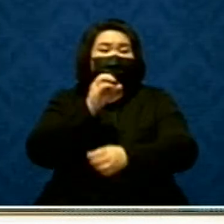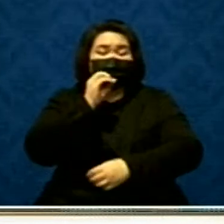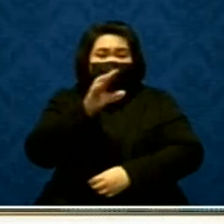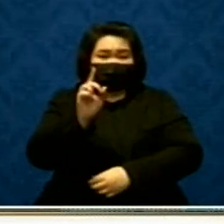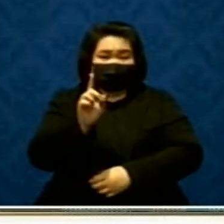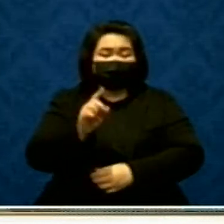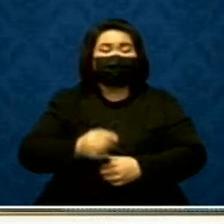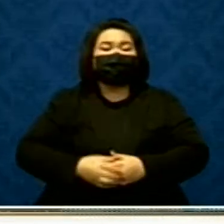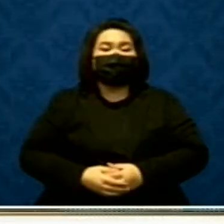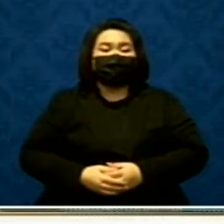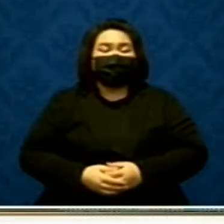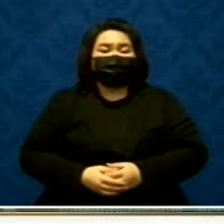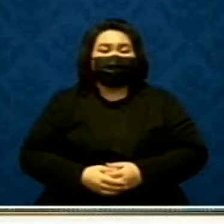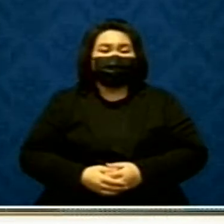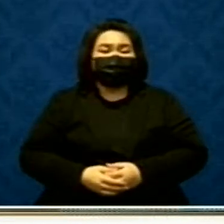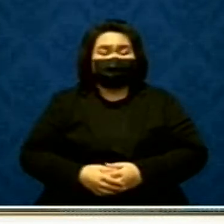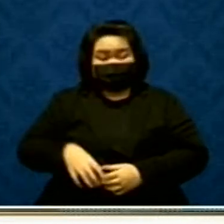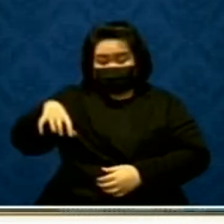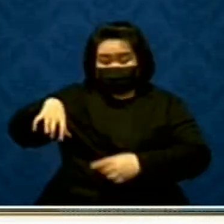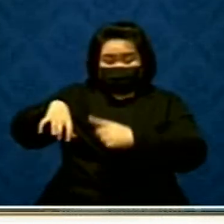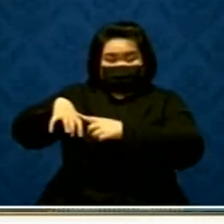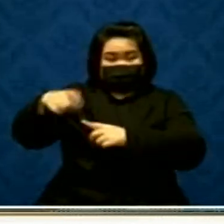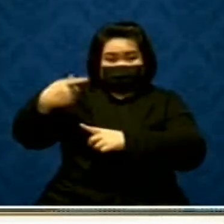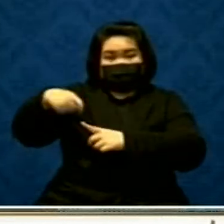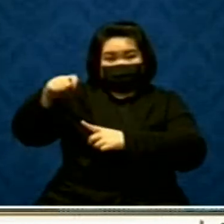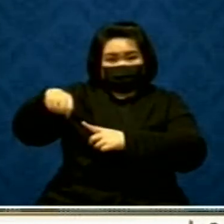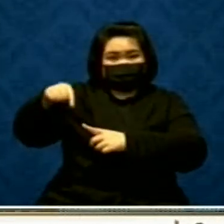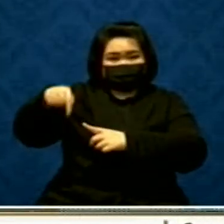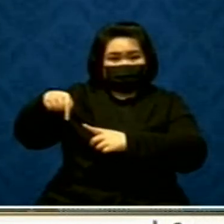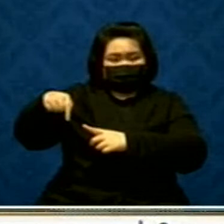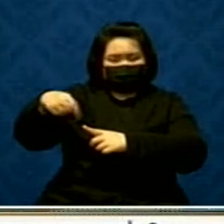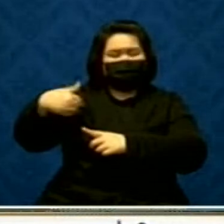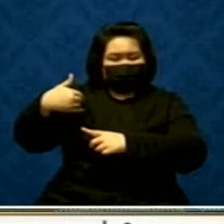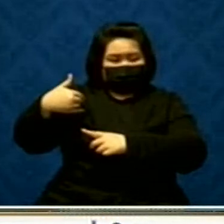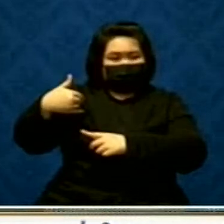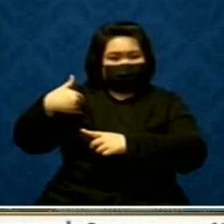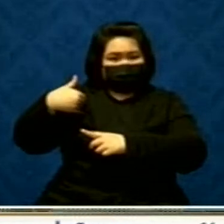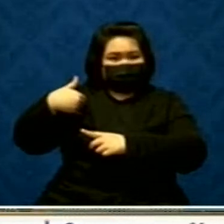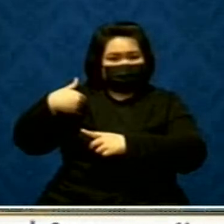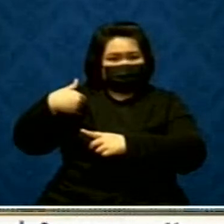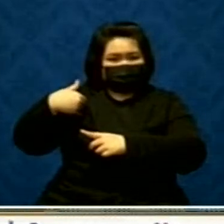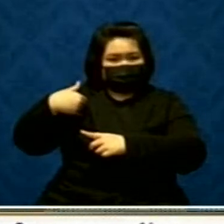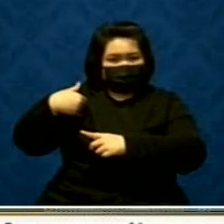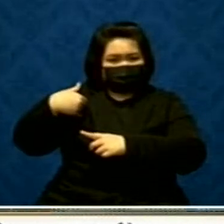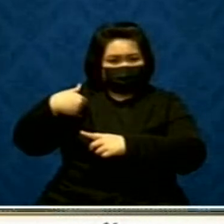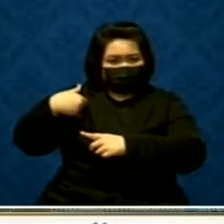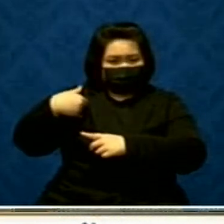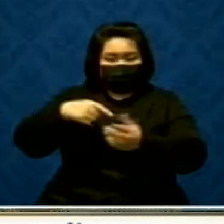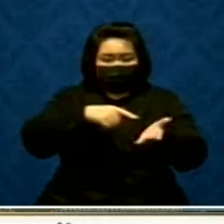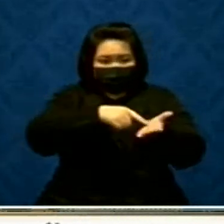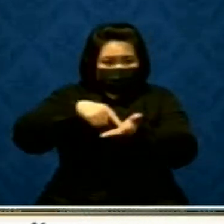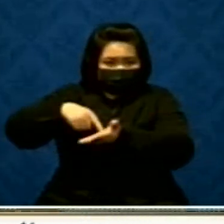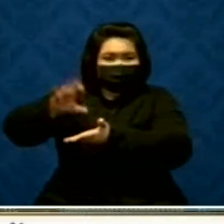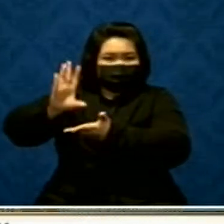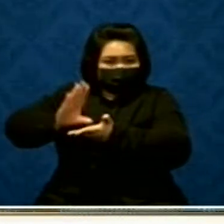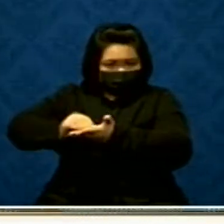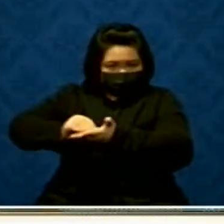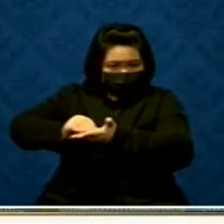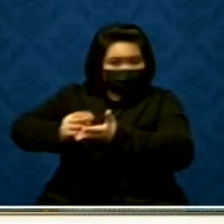าทางศาลเนี่ยนะครับได้มีคำนะครับวินิจฉัยรับคำร้องไว้พิจารณาแล้